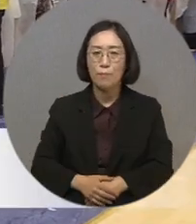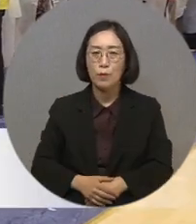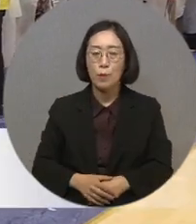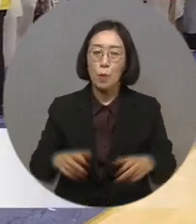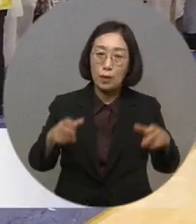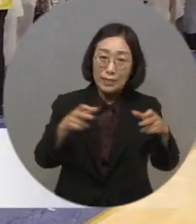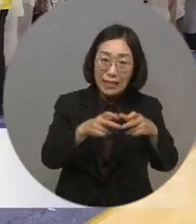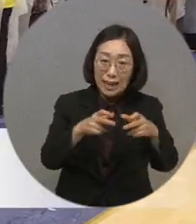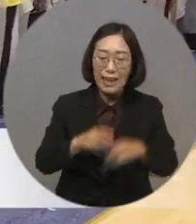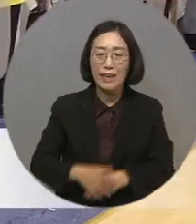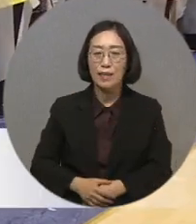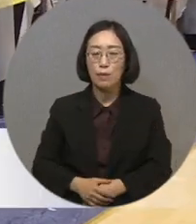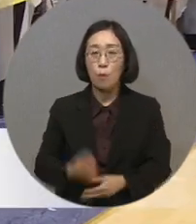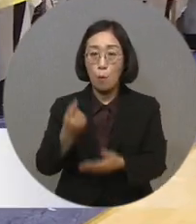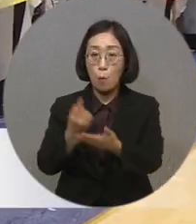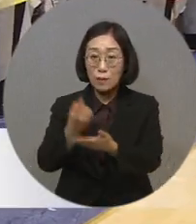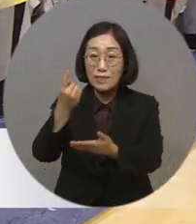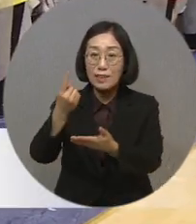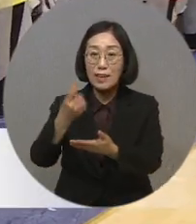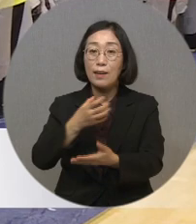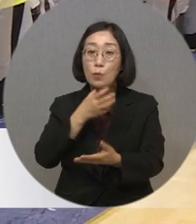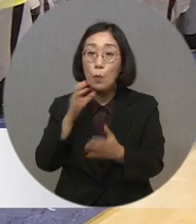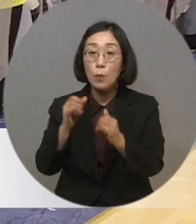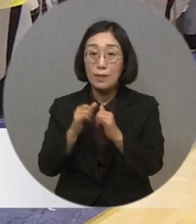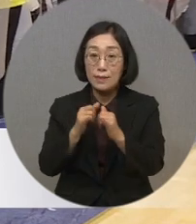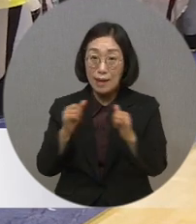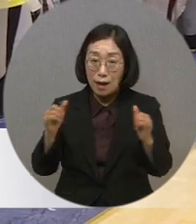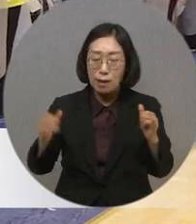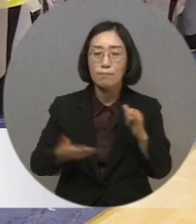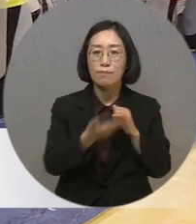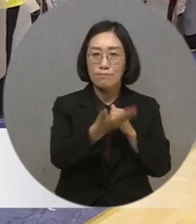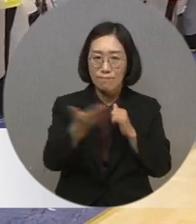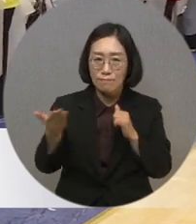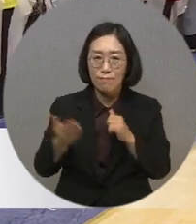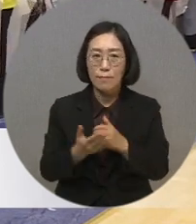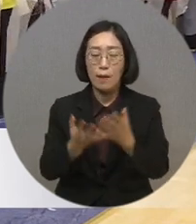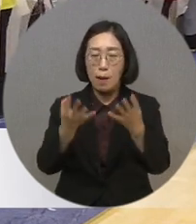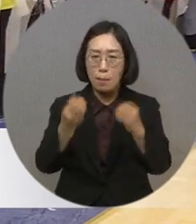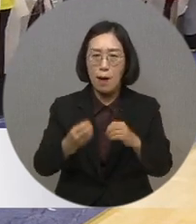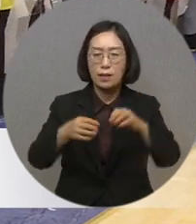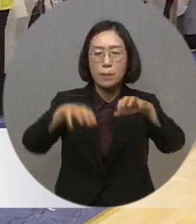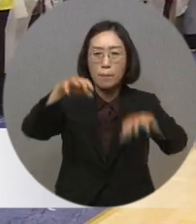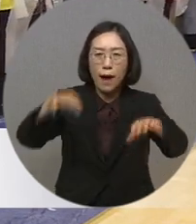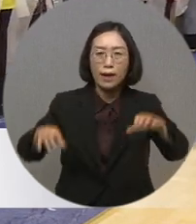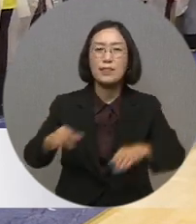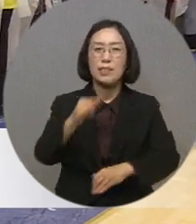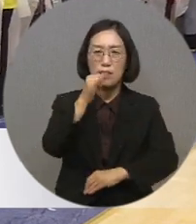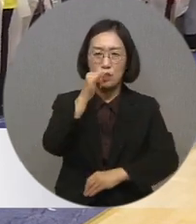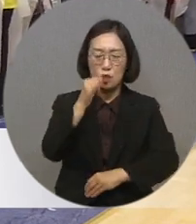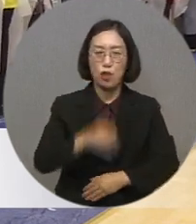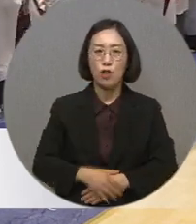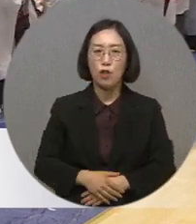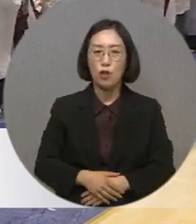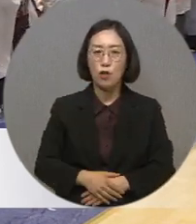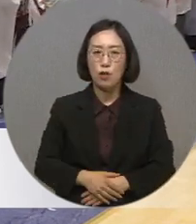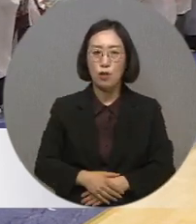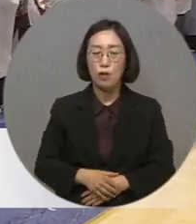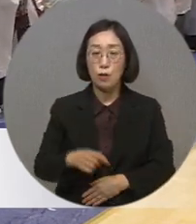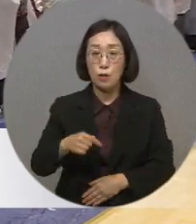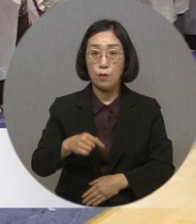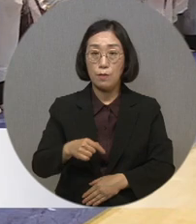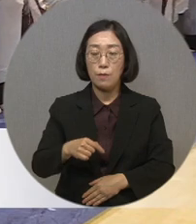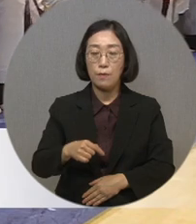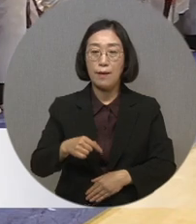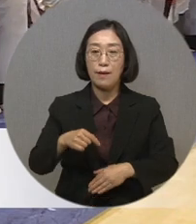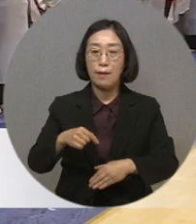장애인, 취약계층, 그다음 독거 그런 분들이 많이 집중되어 있는 마을이거든요. 그래도